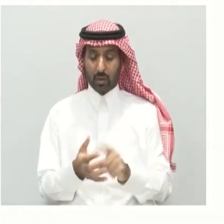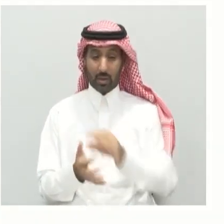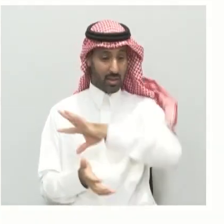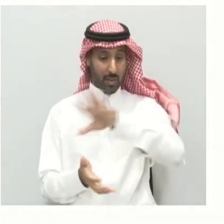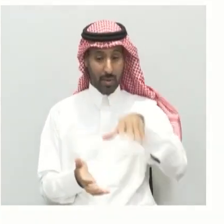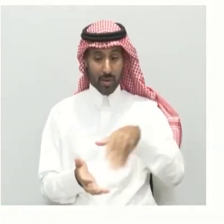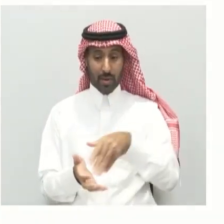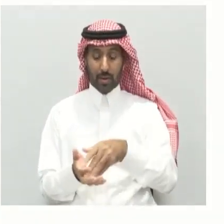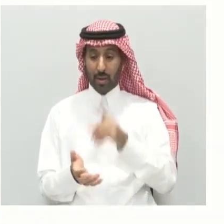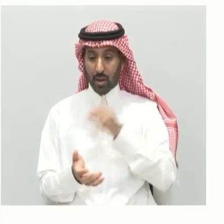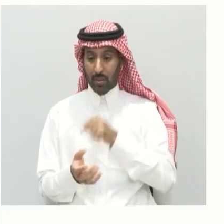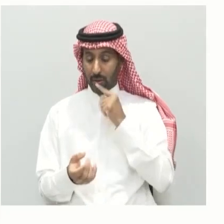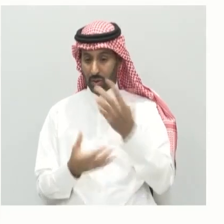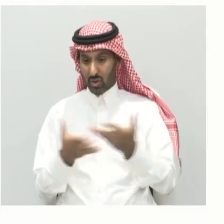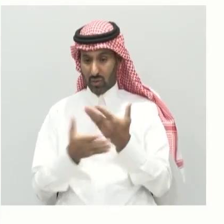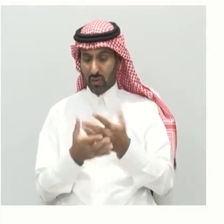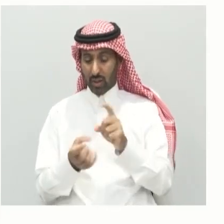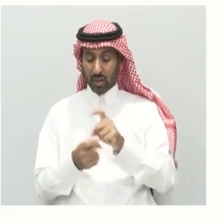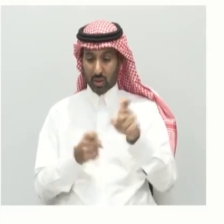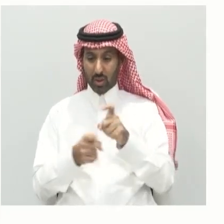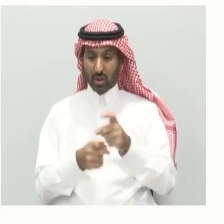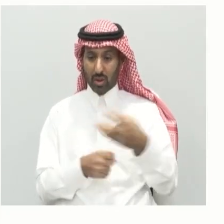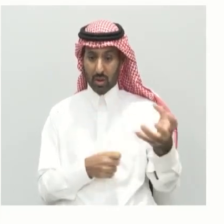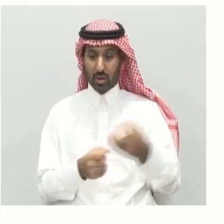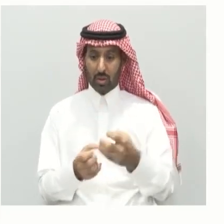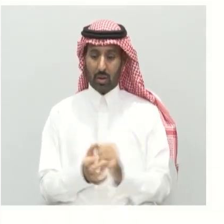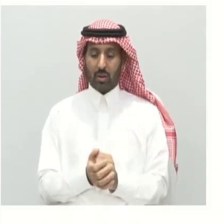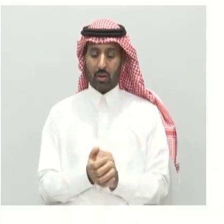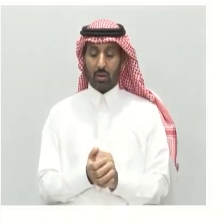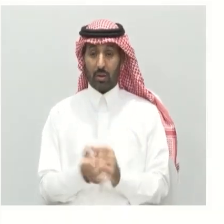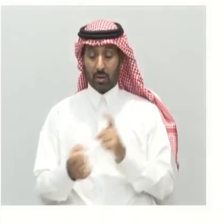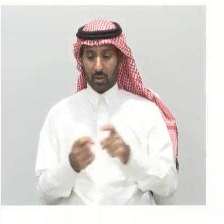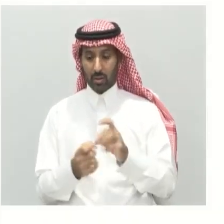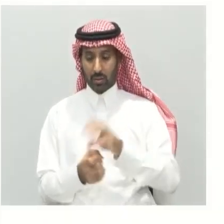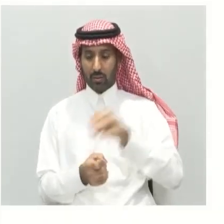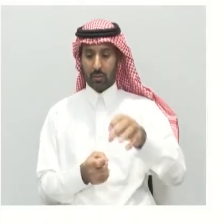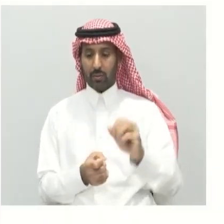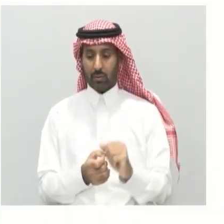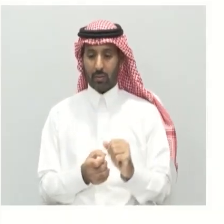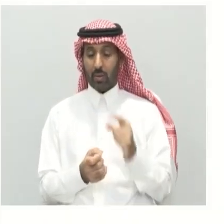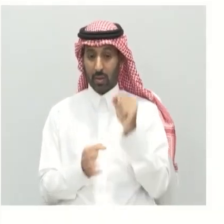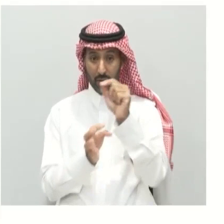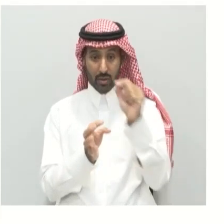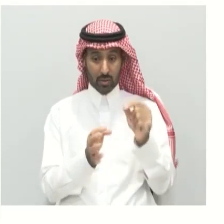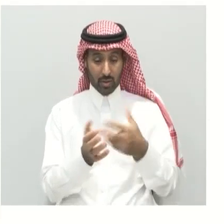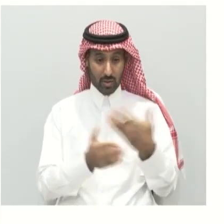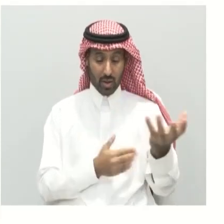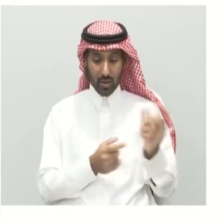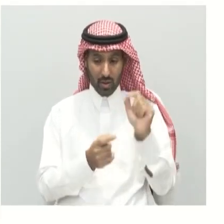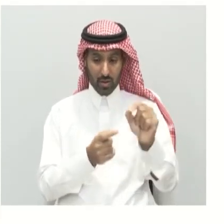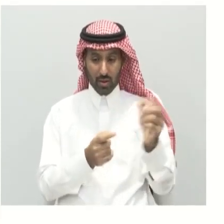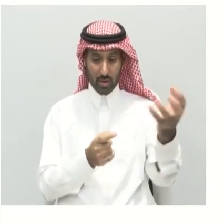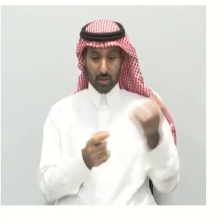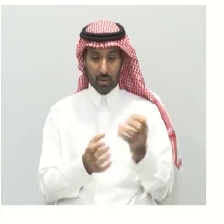جميعها لابد ان يحدث فيها انتقال الكترونات لابد ان يحدث فيها انتقال الالكترونات فذه تفقد وذره